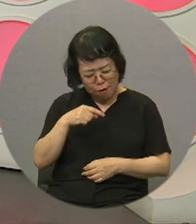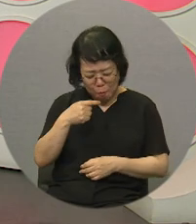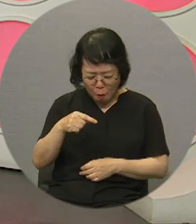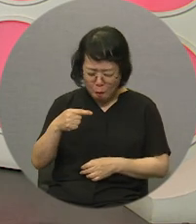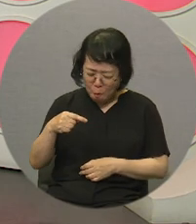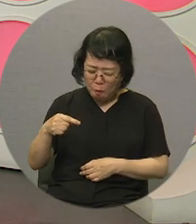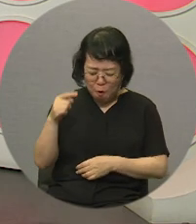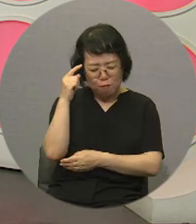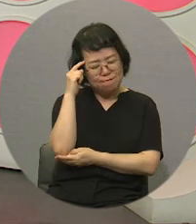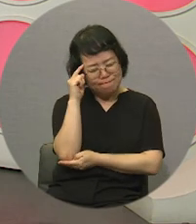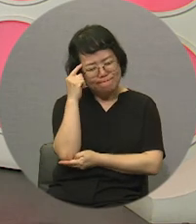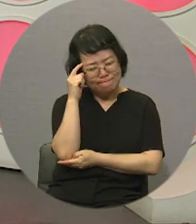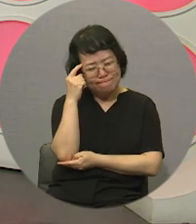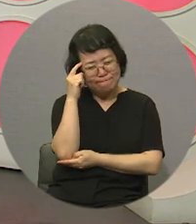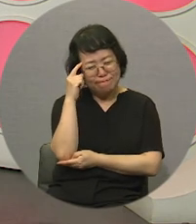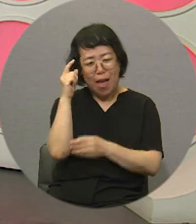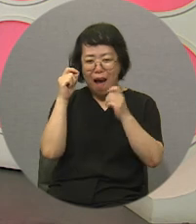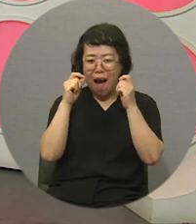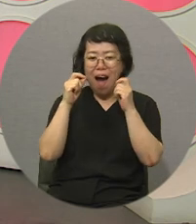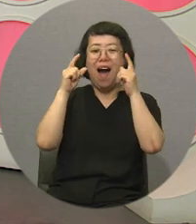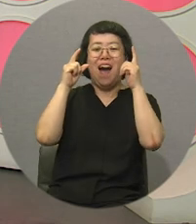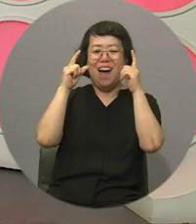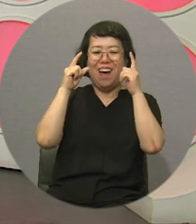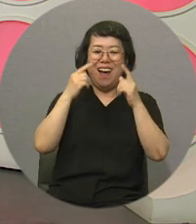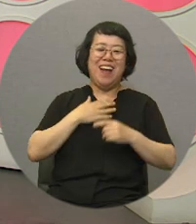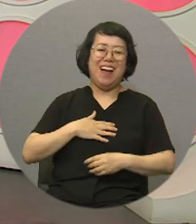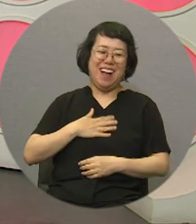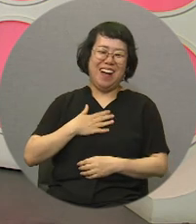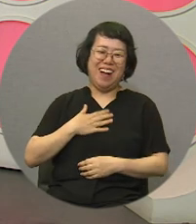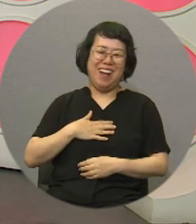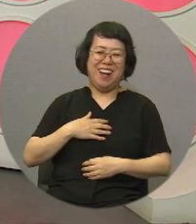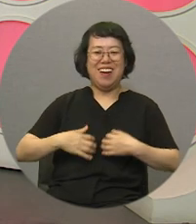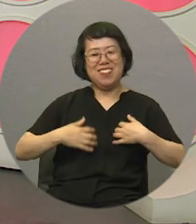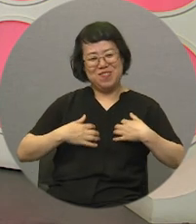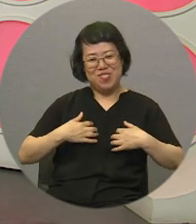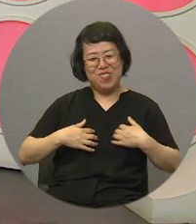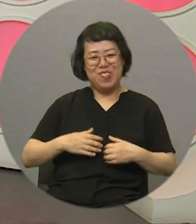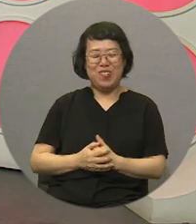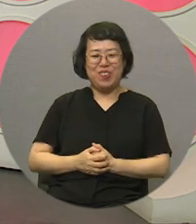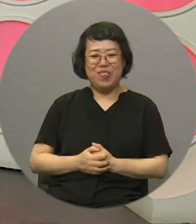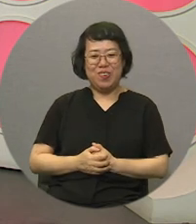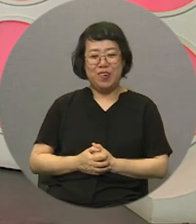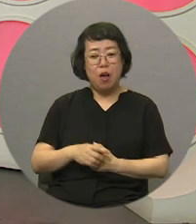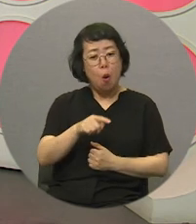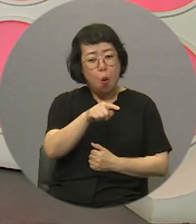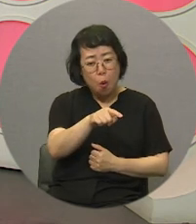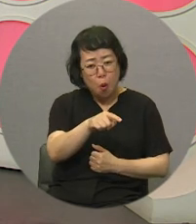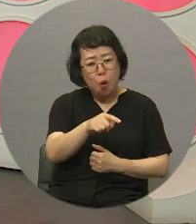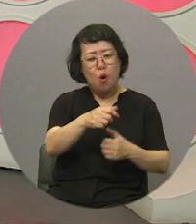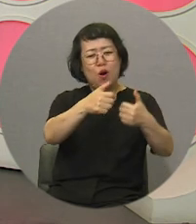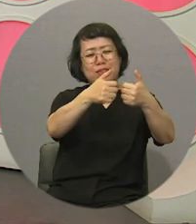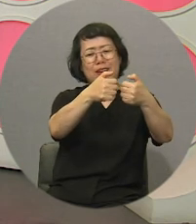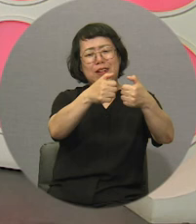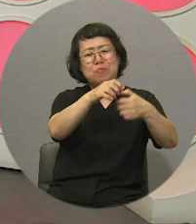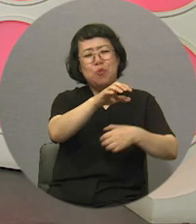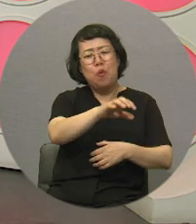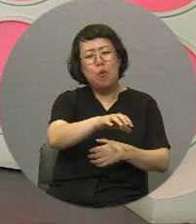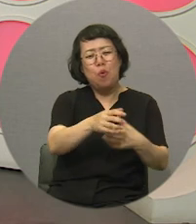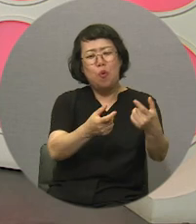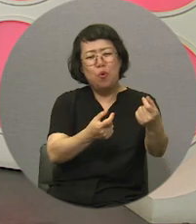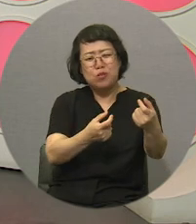행복한지 그때 깨달았습니다. 저의 아지트이자 작은 상담소였던 계란빵